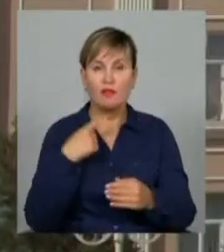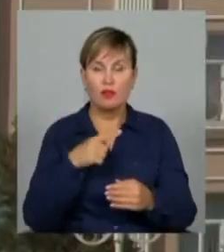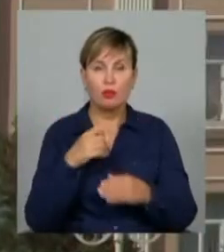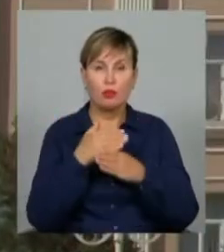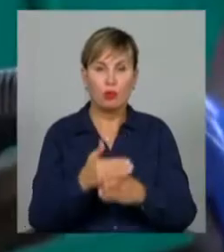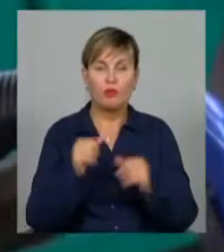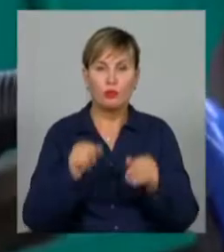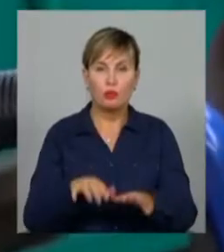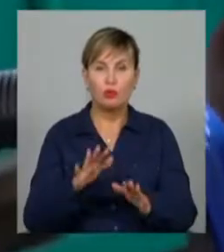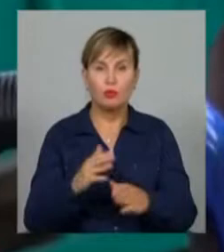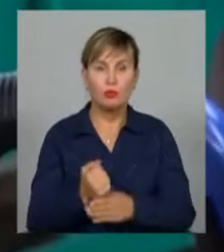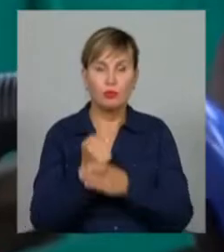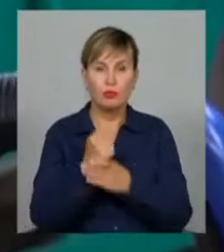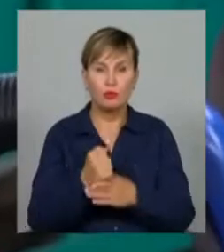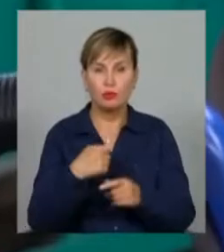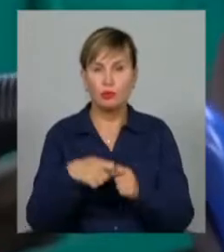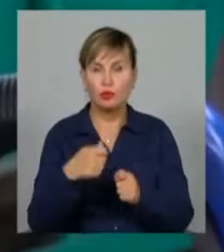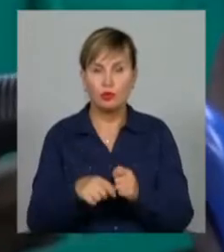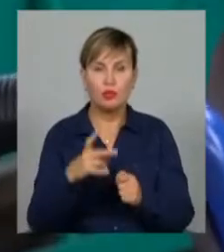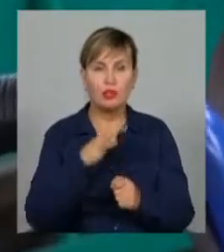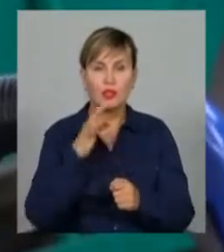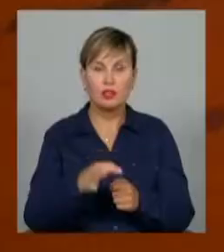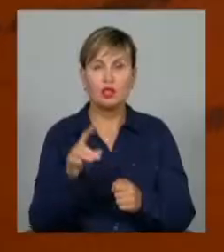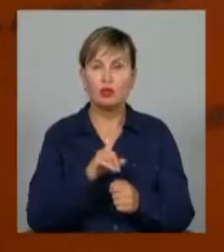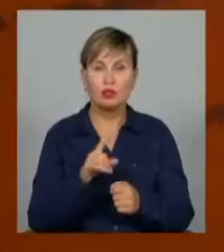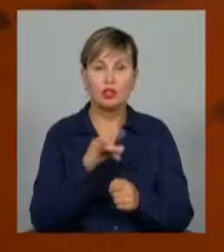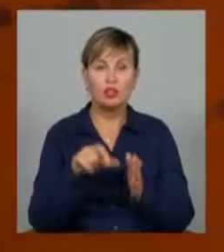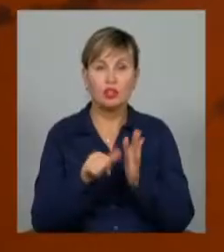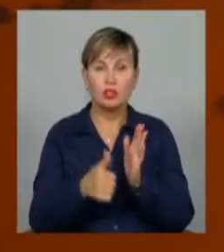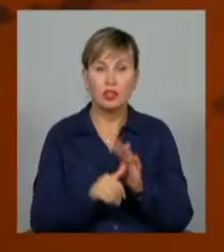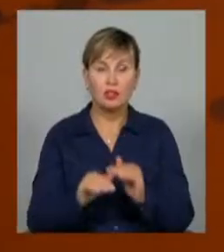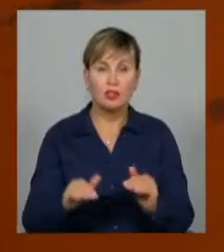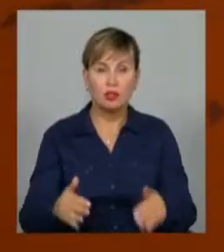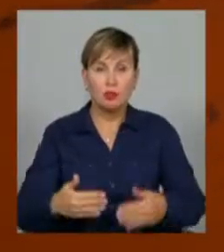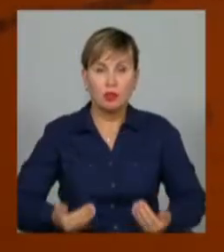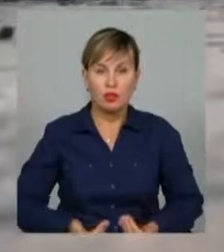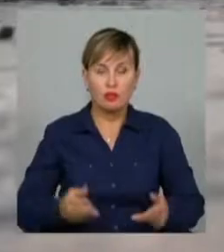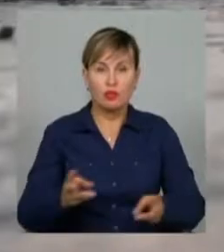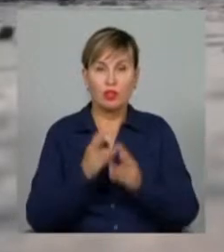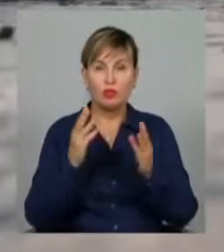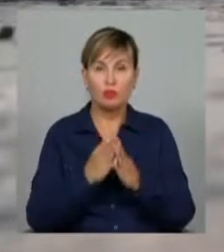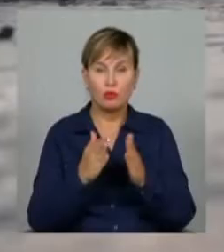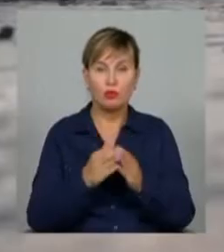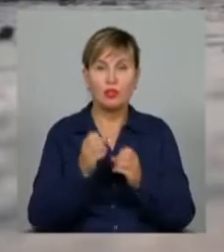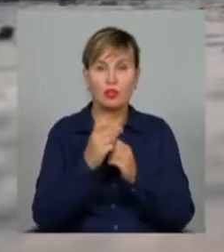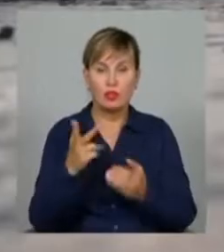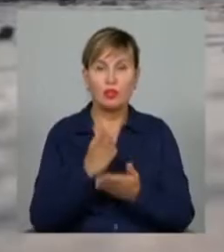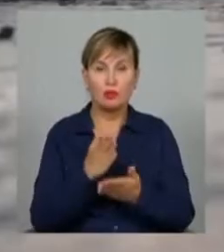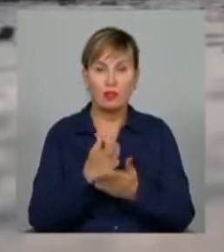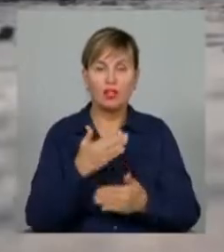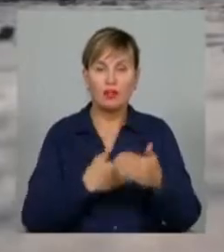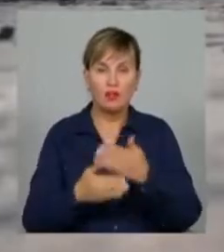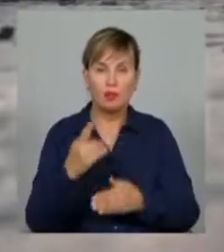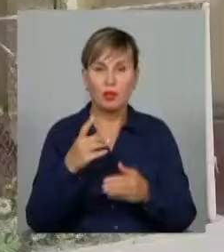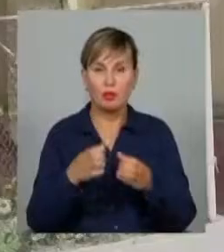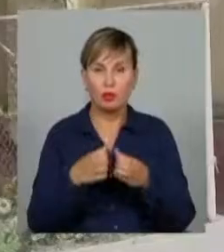помощь возможна только при поддержке спонсоров. Стоит отметить, что из 16 детей, проживавших в сгоревшем доме, 13 имеют инвалидность